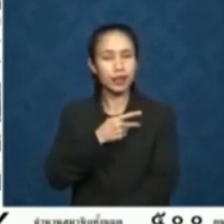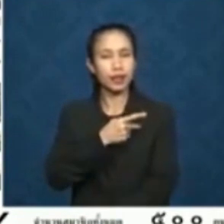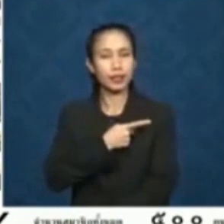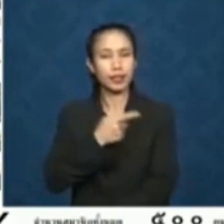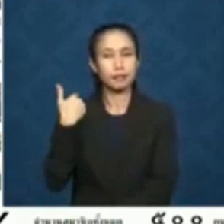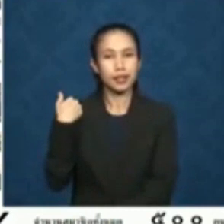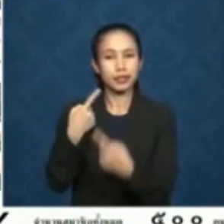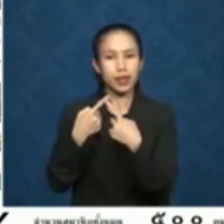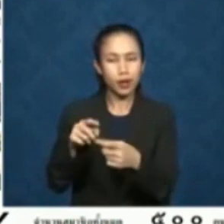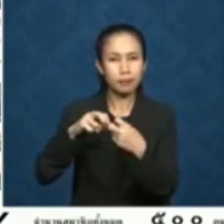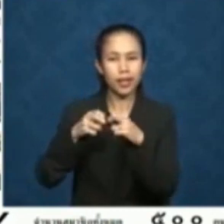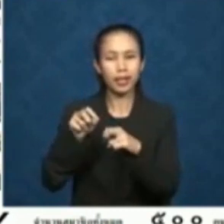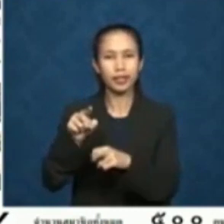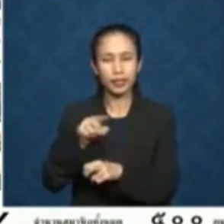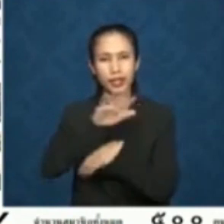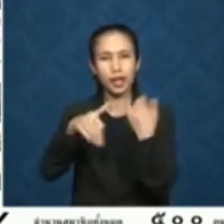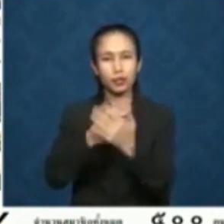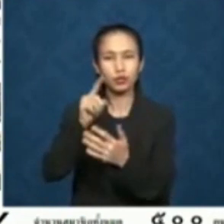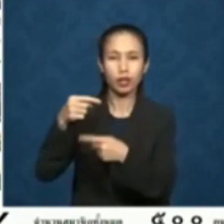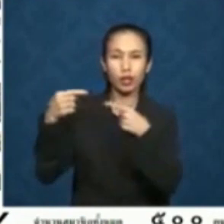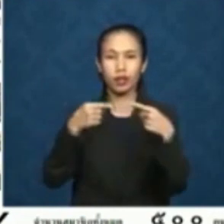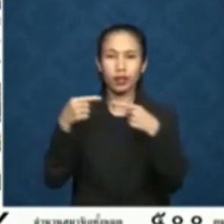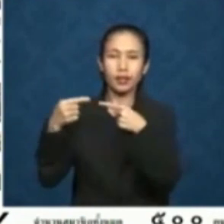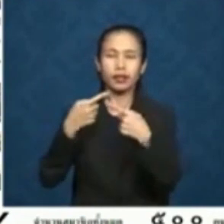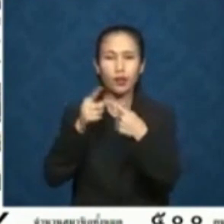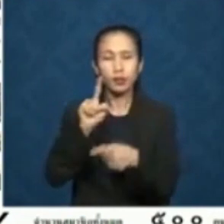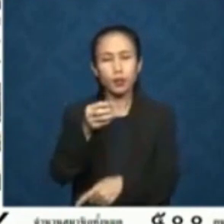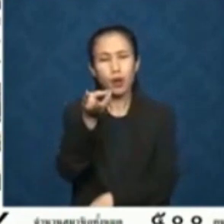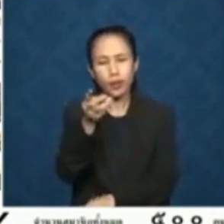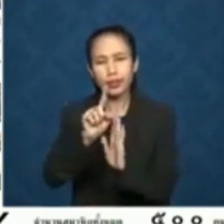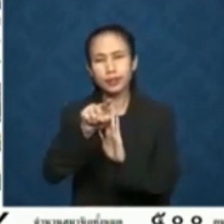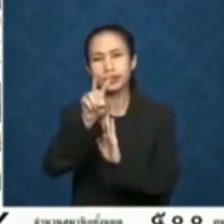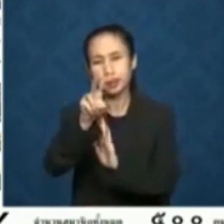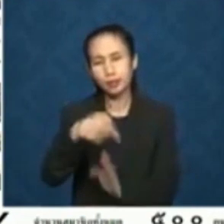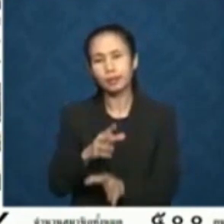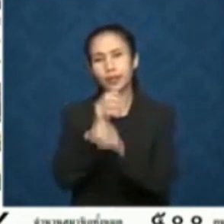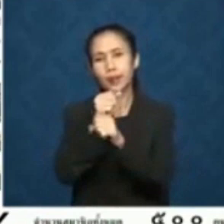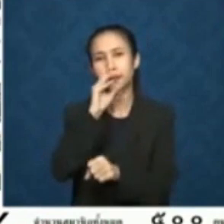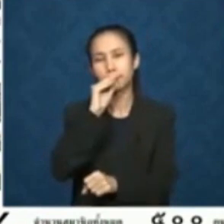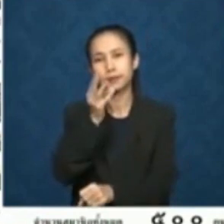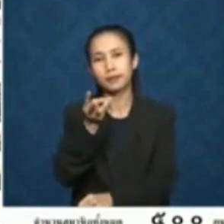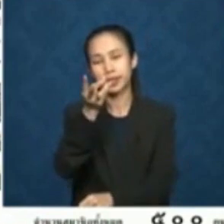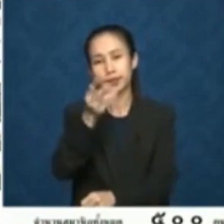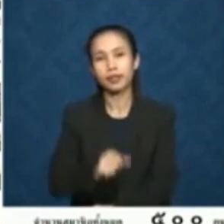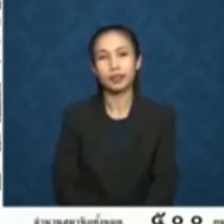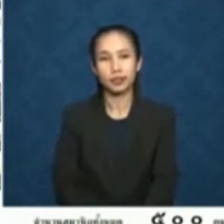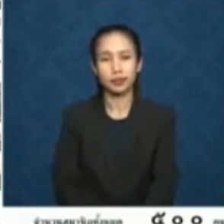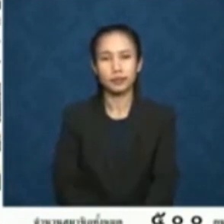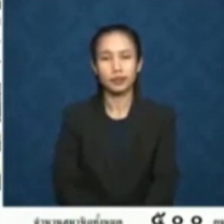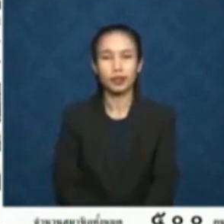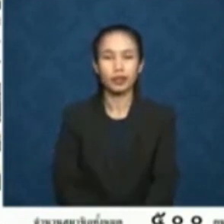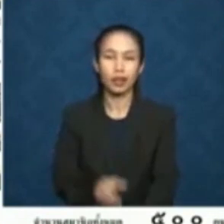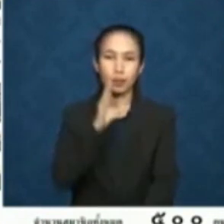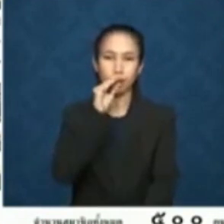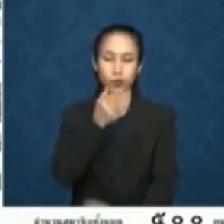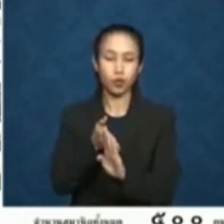ติจริงๆรู้สึกเกรงใจครับที่ทำให้เรื่องนี้มันเป็นเรื่องที่ทุกคนต้องมานั่งถกเถียงกันแต่ผมขอเวลาแค่สั้นๆครับแค่2นาทีเท่านั้น